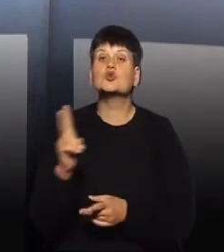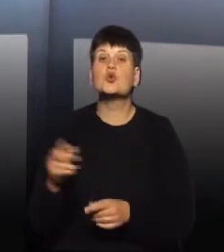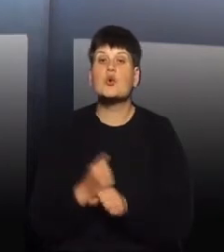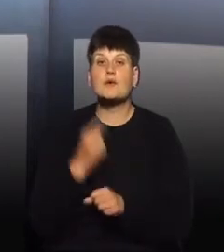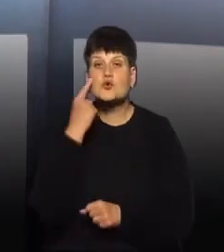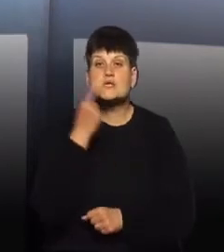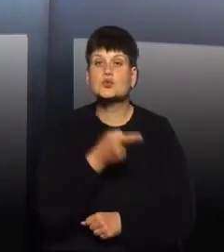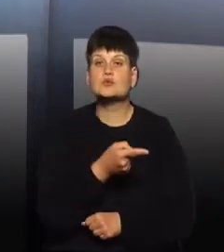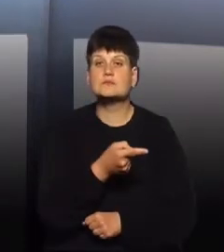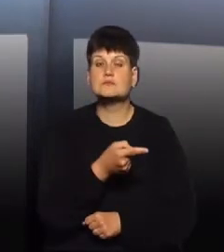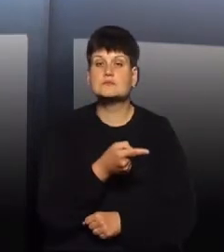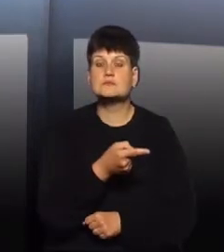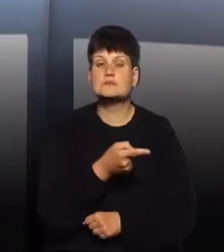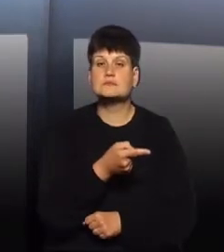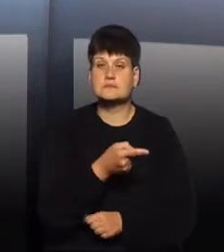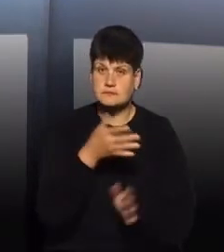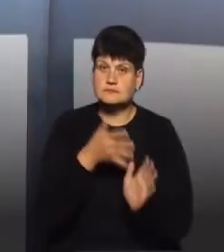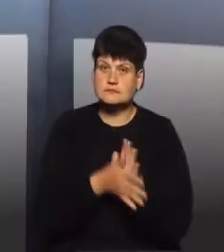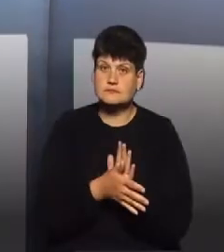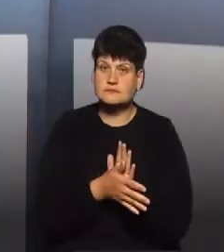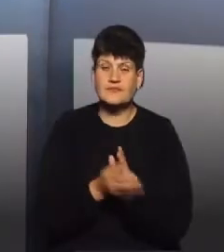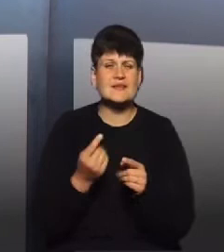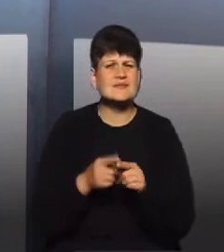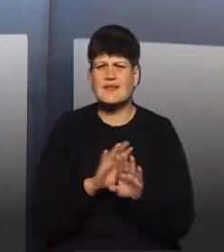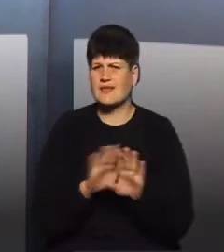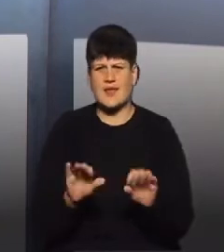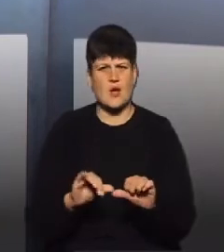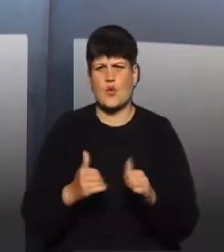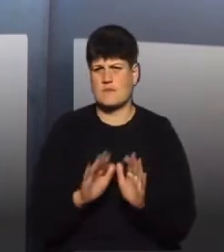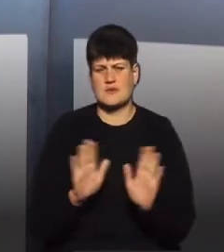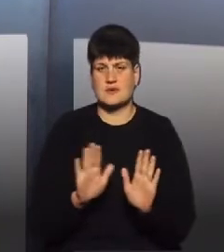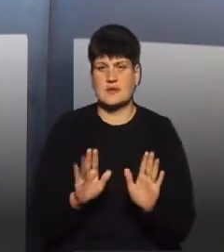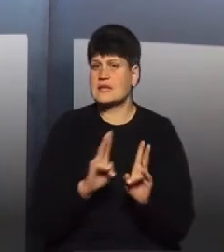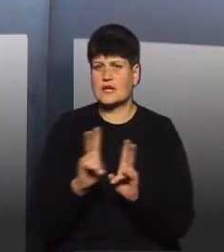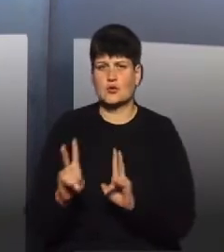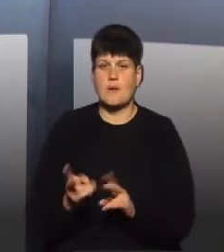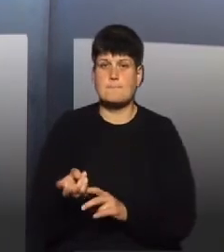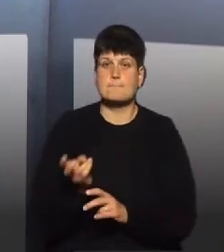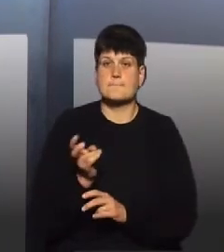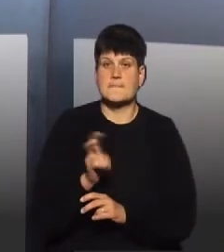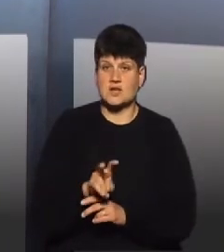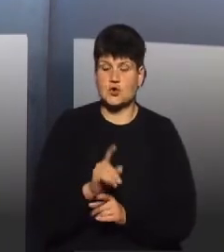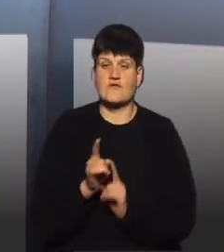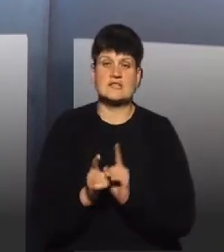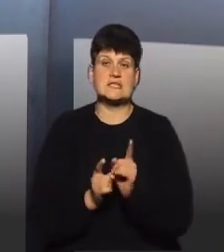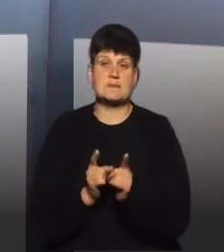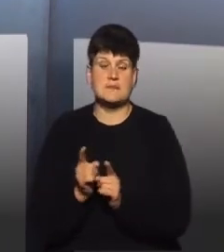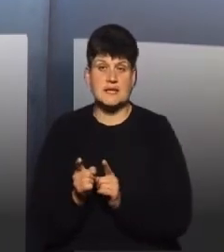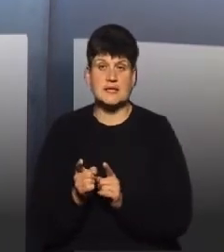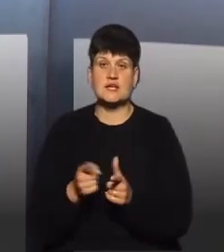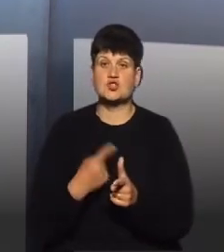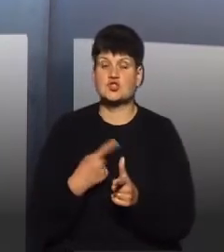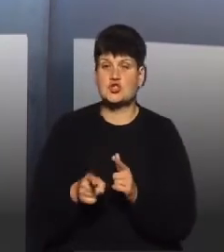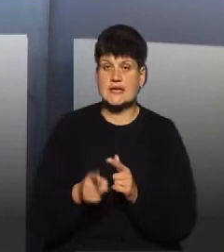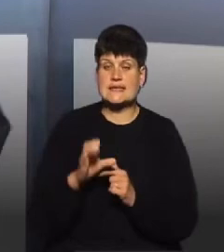то зацікавлено. Розумієте, це не комісія. Ніхто прийшов собі з гміни, чи значить, староста, чи хто